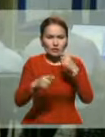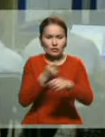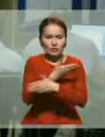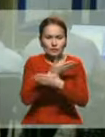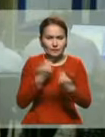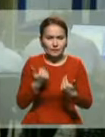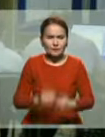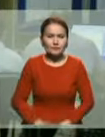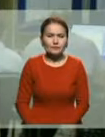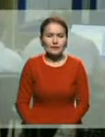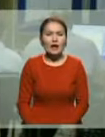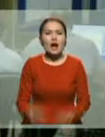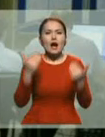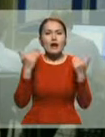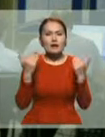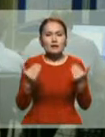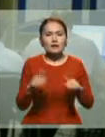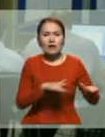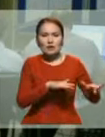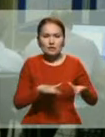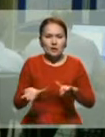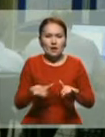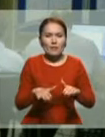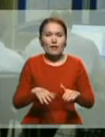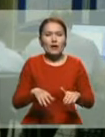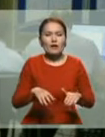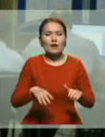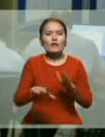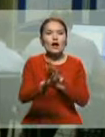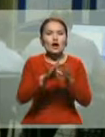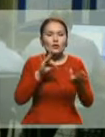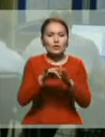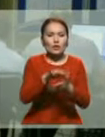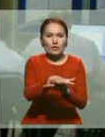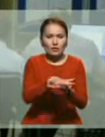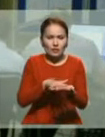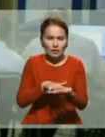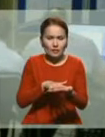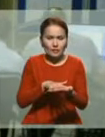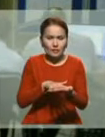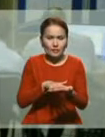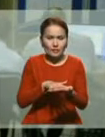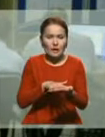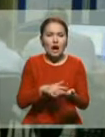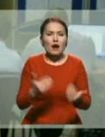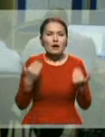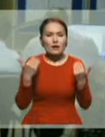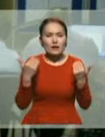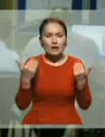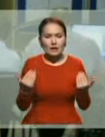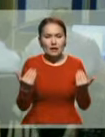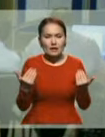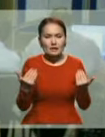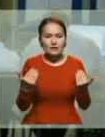Айта кетейін, қазір науқан әлде де жалғасуда. Қазір негізінен күнұзаққа қолдары тимеген тұрғындар